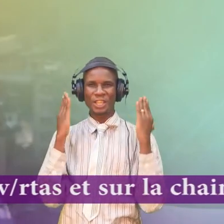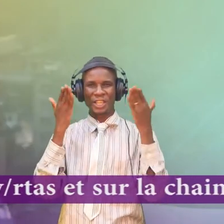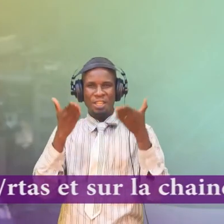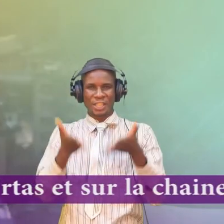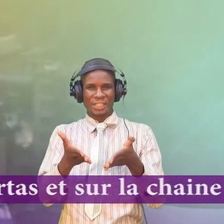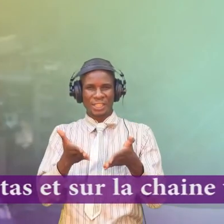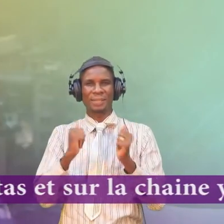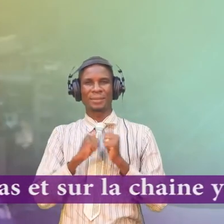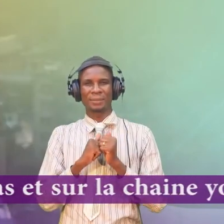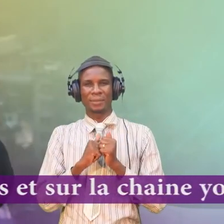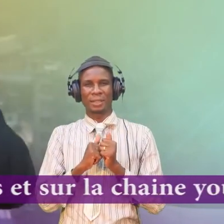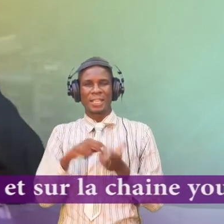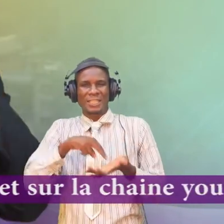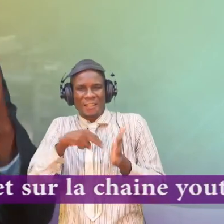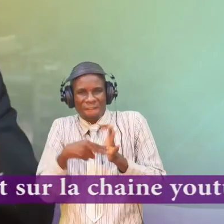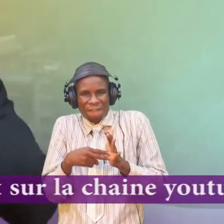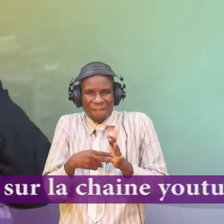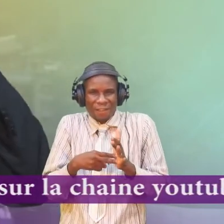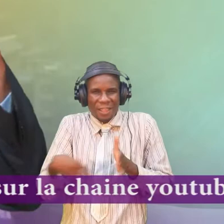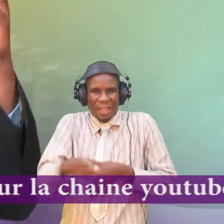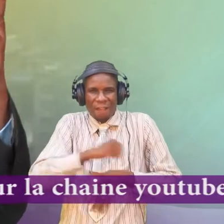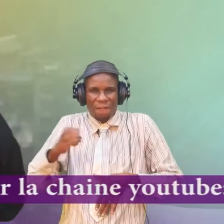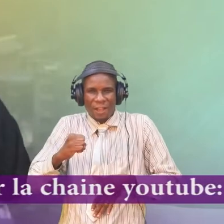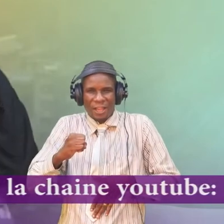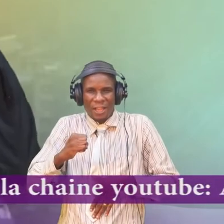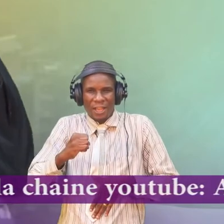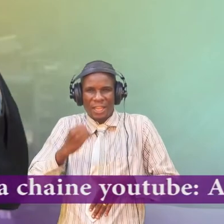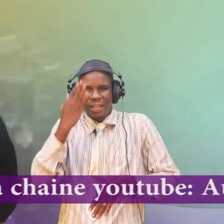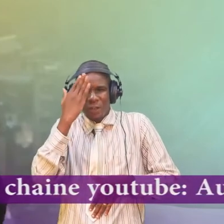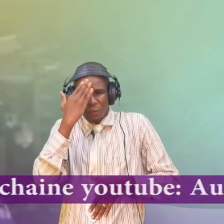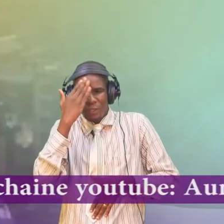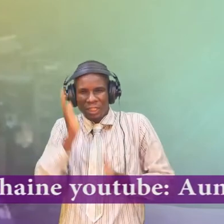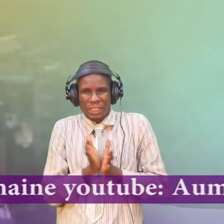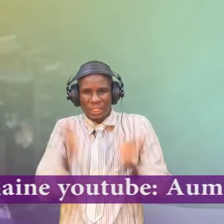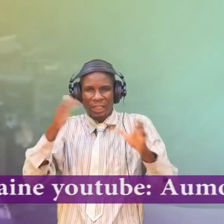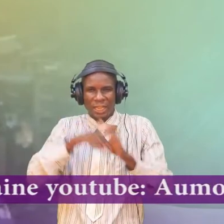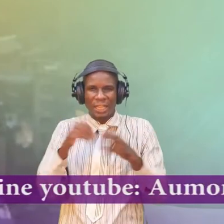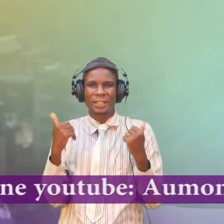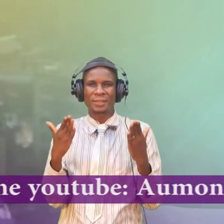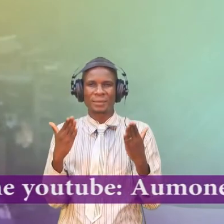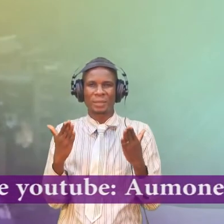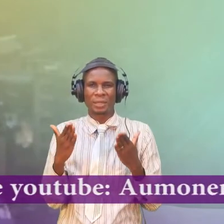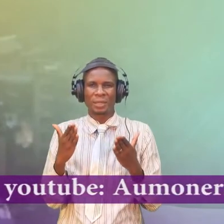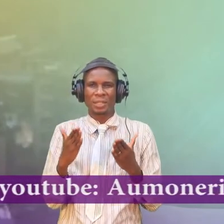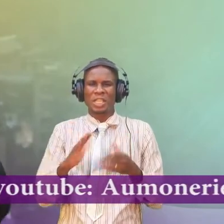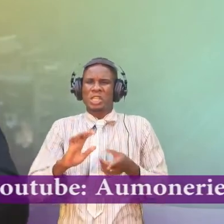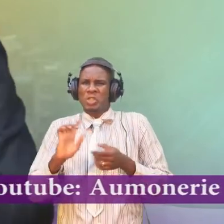Sio tu kwamba uweze kutangaza kwamba Mungu yupo au kuwa na ufahamu tu ya kawaida kwa